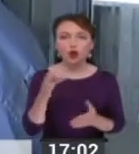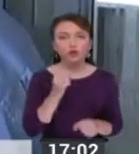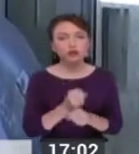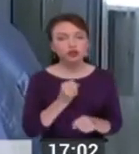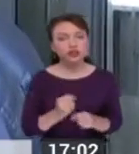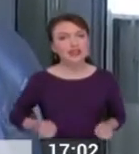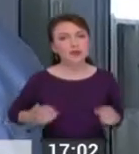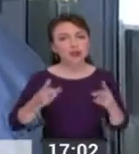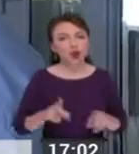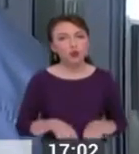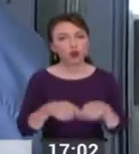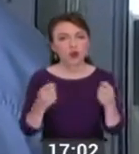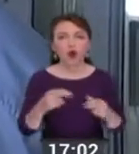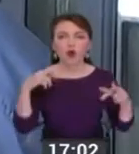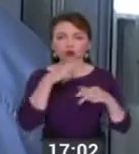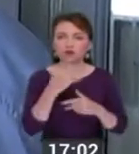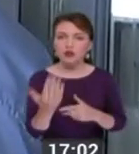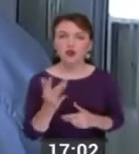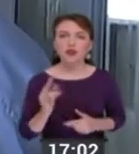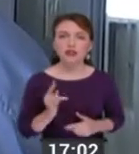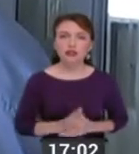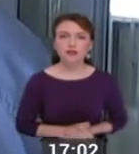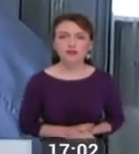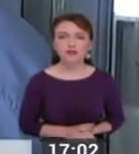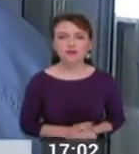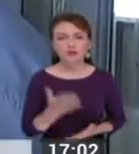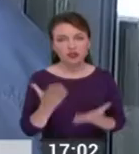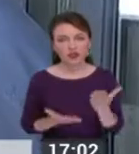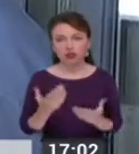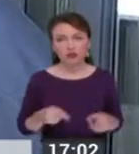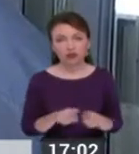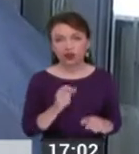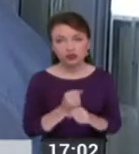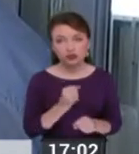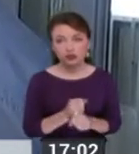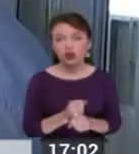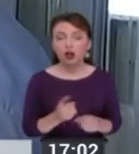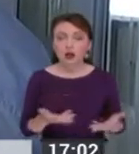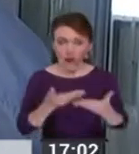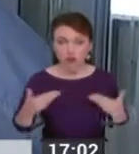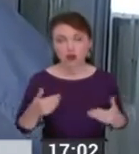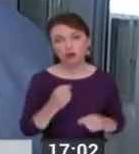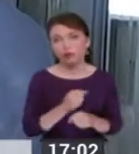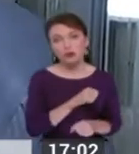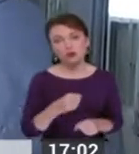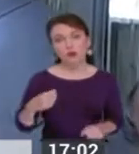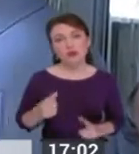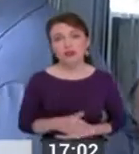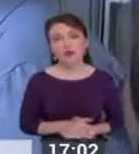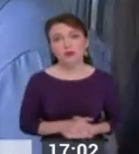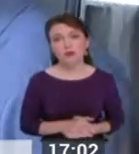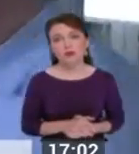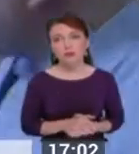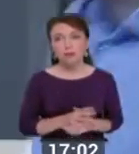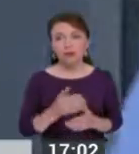кримінального правопорушення щодо отруєння вашої дитини. Якщо ви цього не зробите, це ми зробимо це самостійно. В